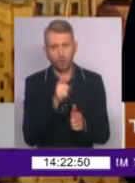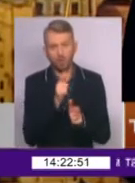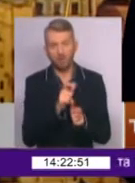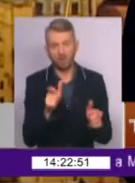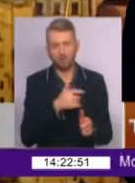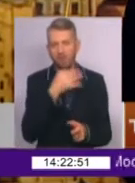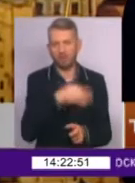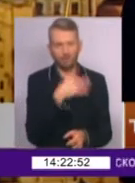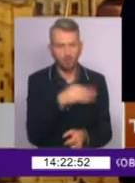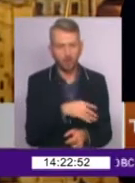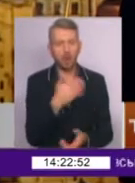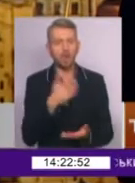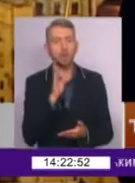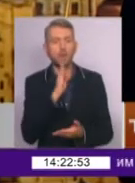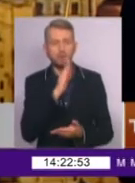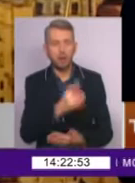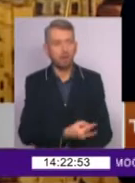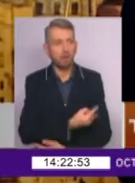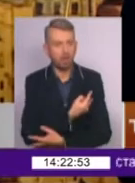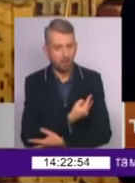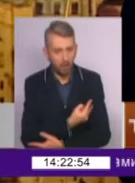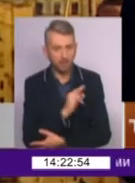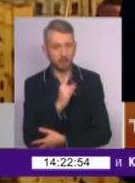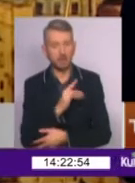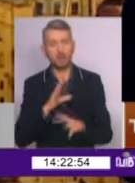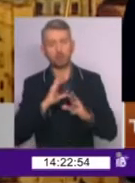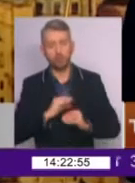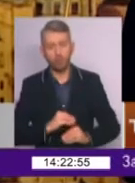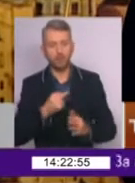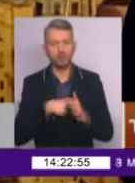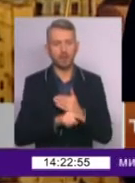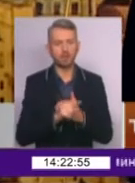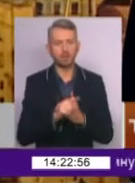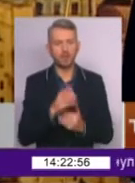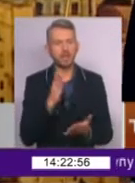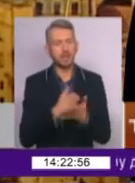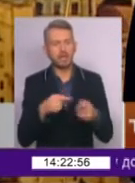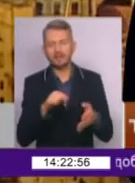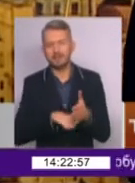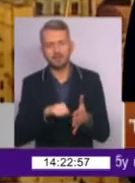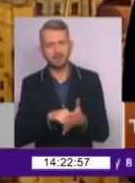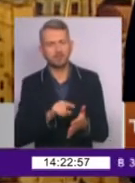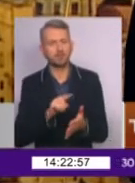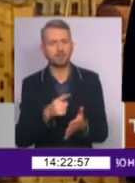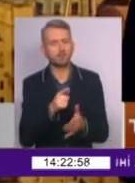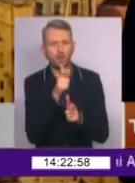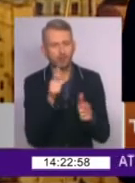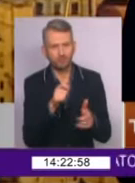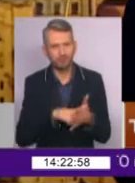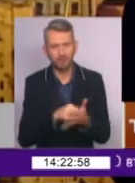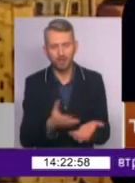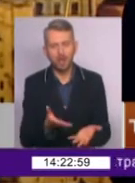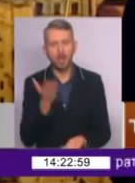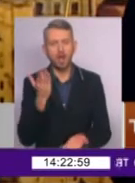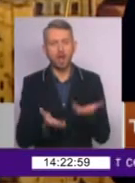незадоволено. Якщо мама бере на руки і дитина заспокоюється, значить, є різні приводи, з яких вона кричить. А